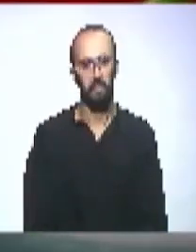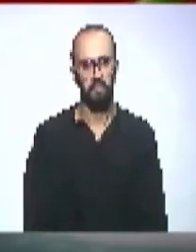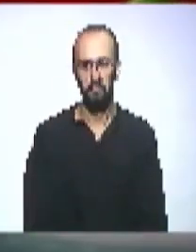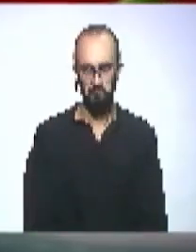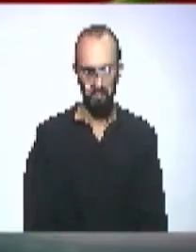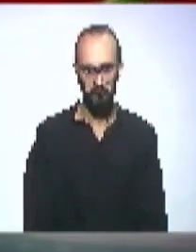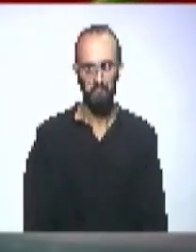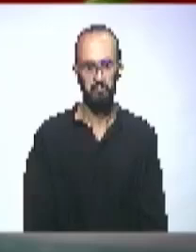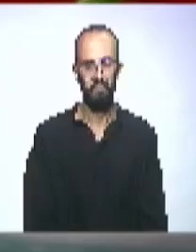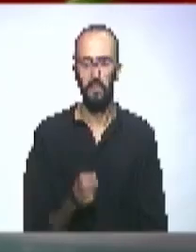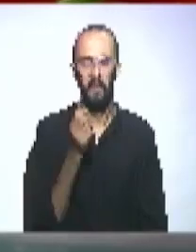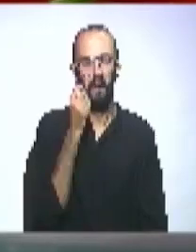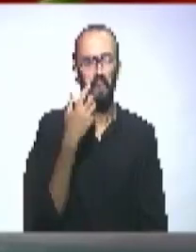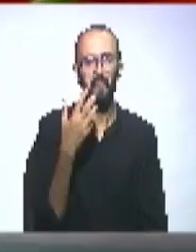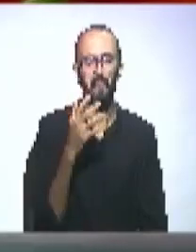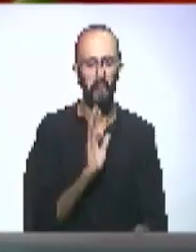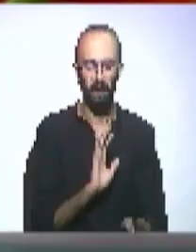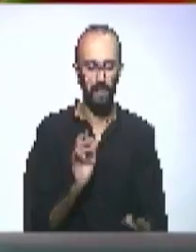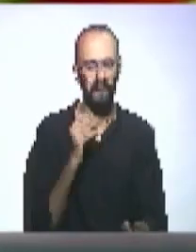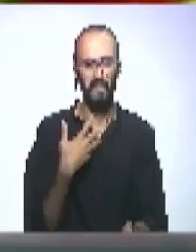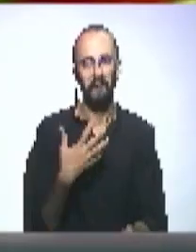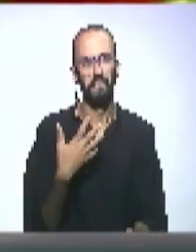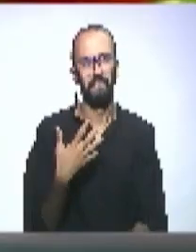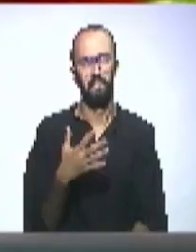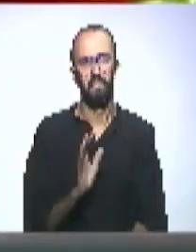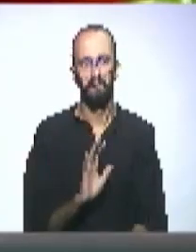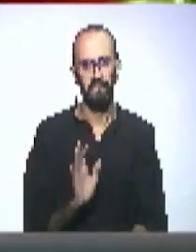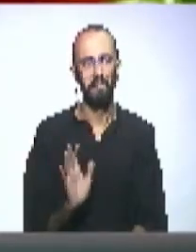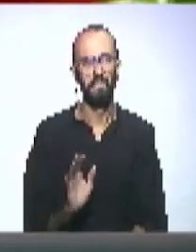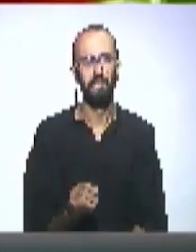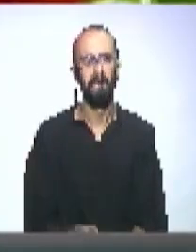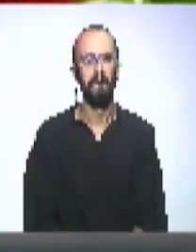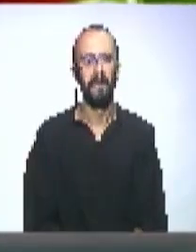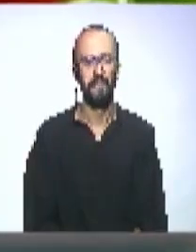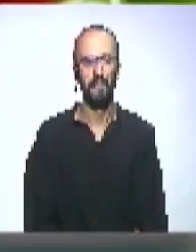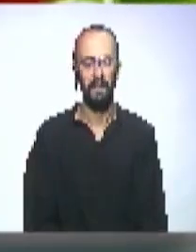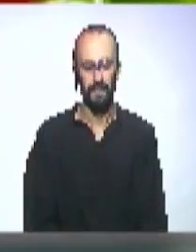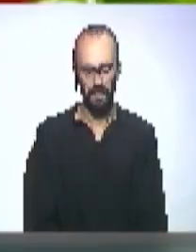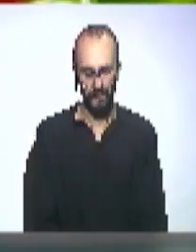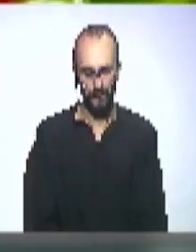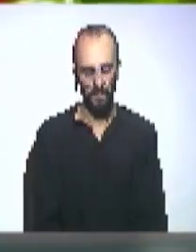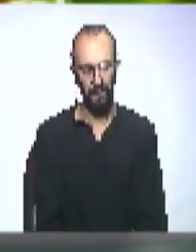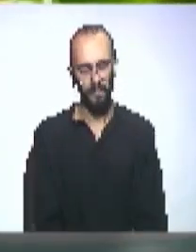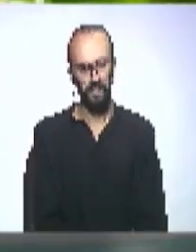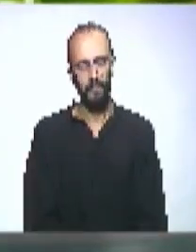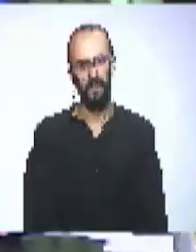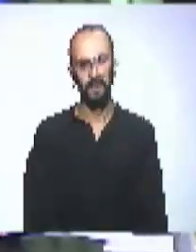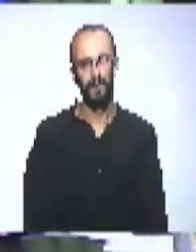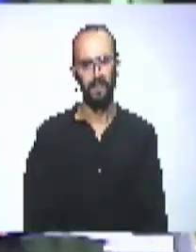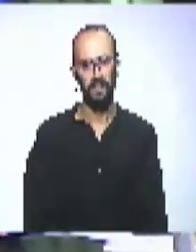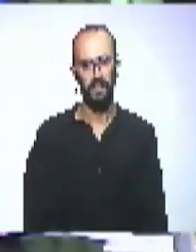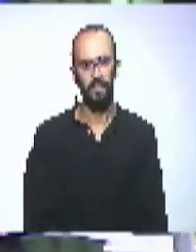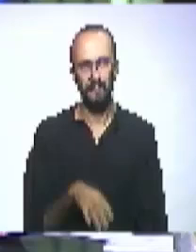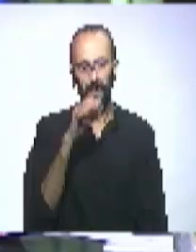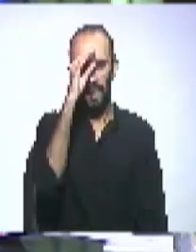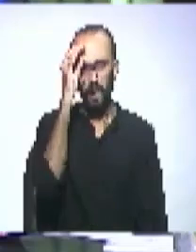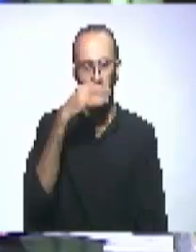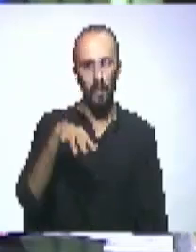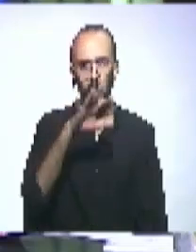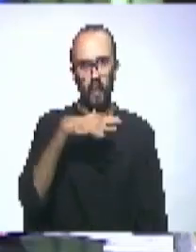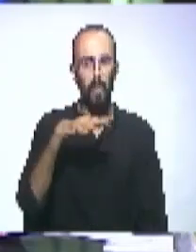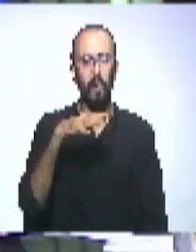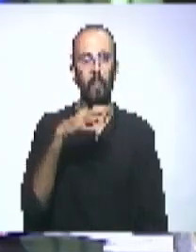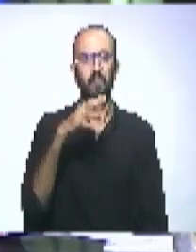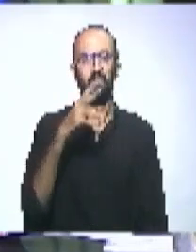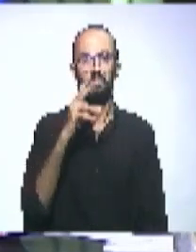دي، لا هنعمل حاجات كده سهلة كده من البيت ظريفة كده. ولو معانا شوية وقت كده تابعونا، يعني هنعمل كام سندويتش ظريف